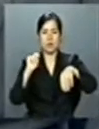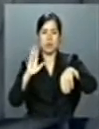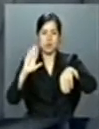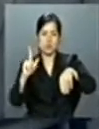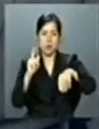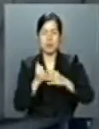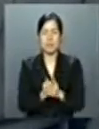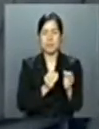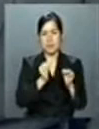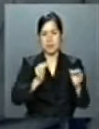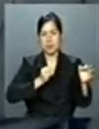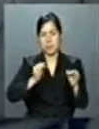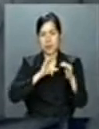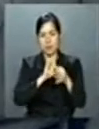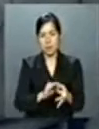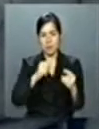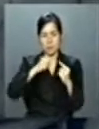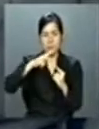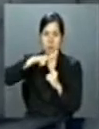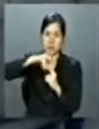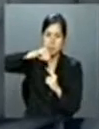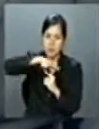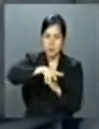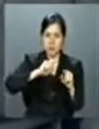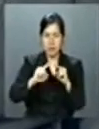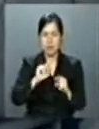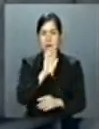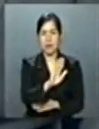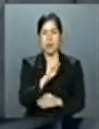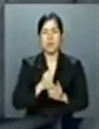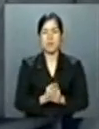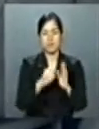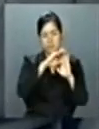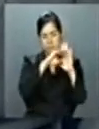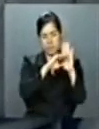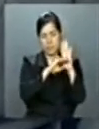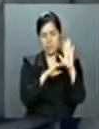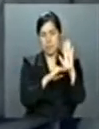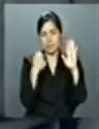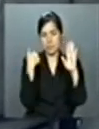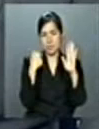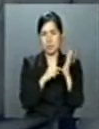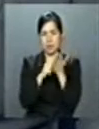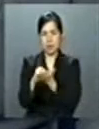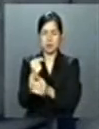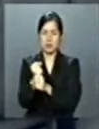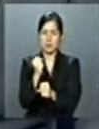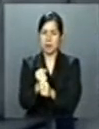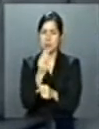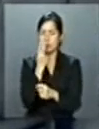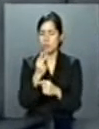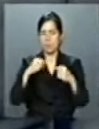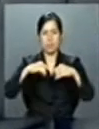ระจายเสียงนะครับโดยเห็นว่าเนื้อหาที่กสทช.กำหนดไม่สอดคล้องกับแนวปฏิบัติในปัจจุบันครับติดตามรายละเอียดจ